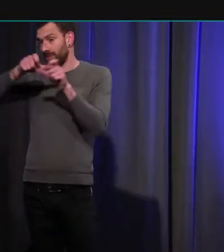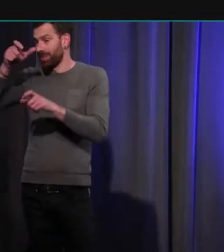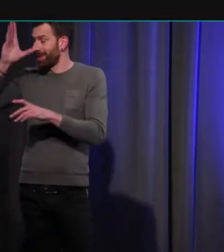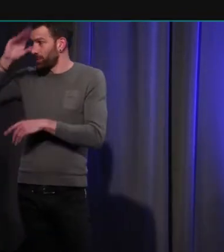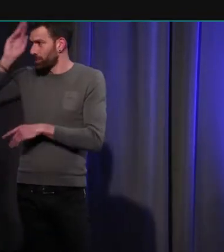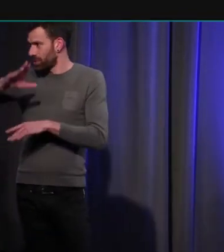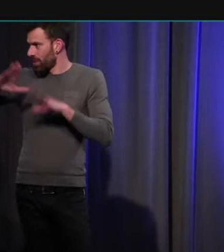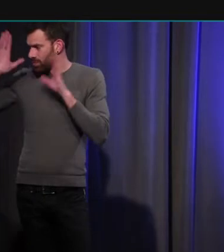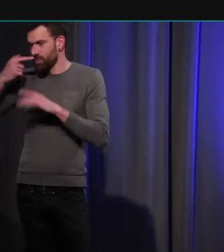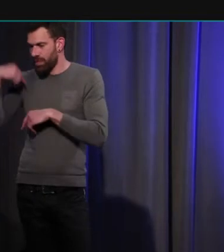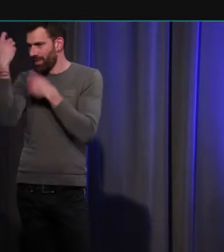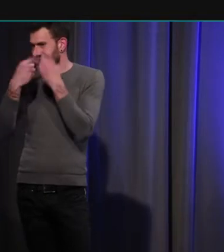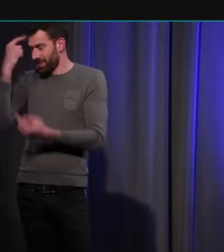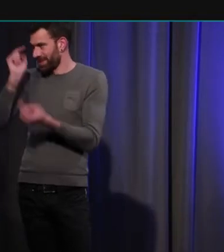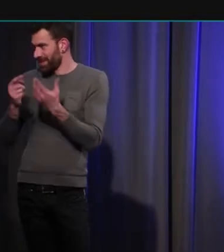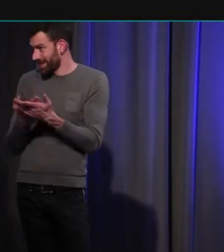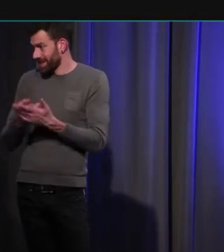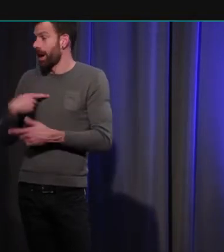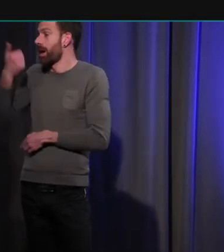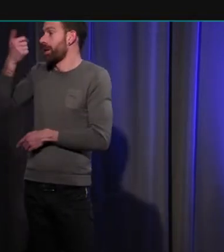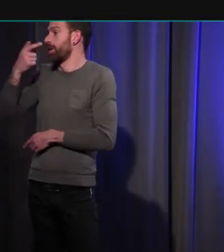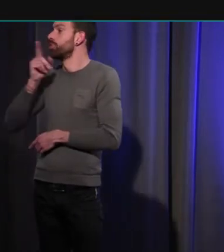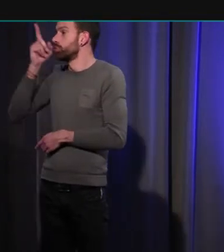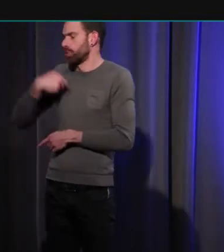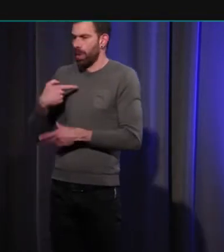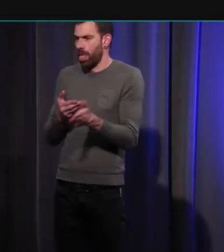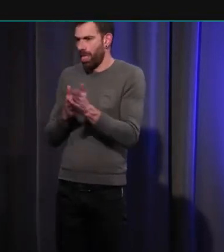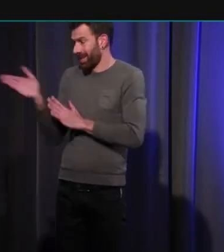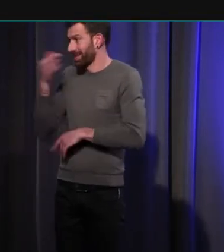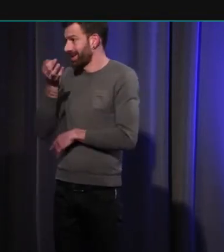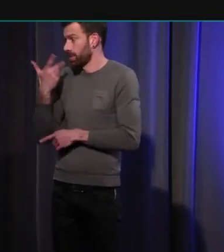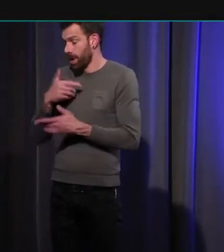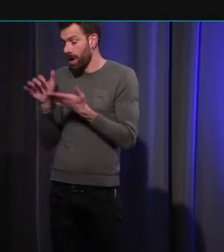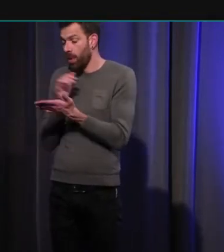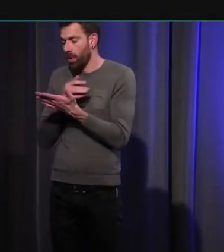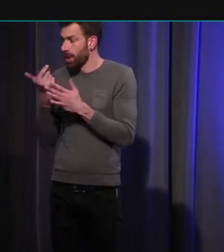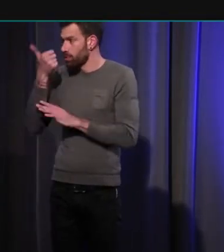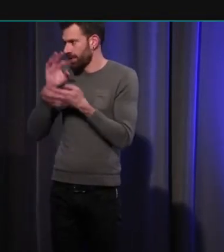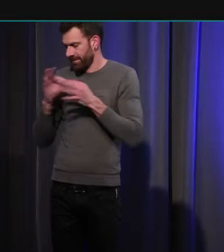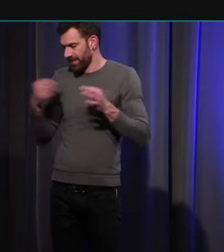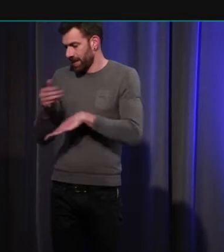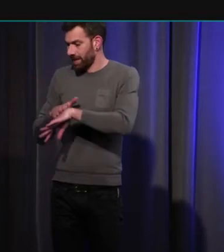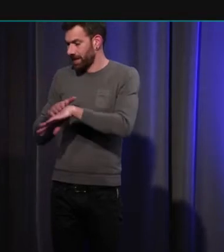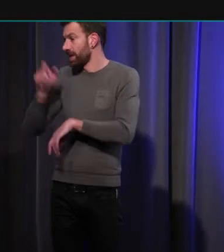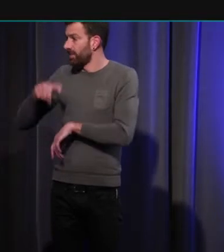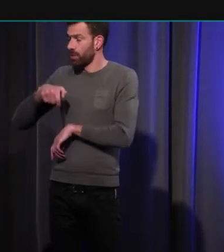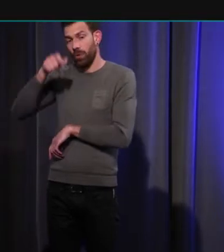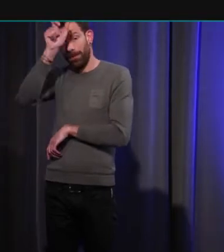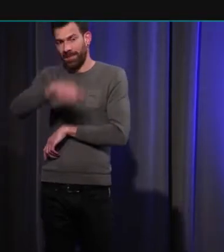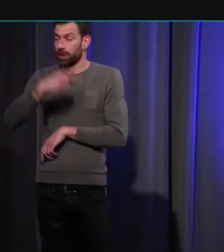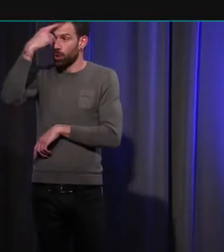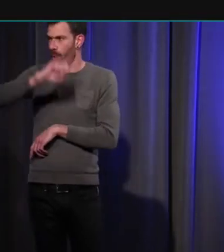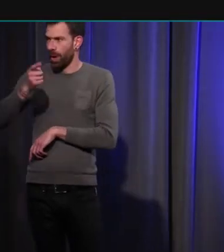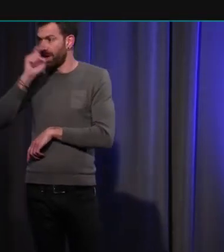un jour j'ai dit une bêtise j'ai vite voilà une sourate du coran qui préconise que l'on tue les incroyants parce que j'étais